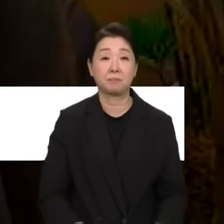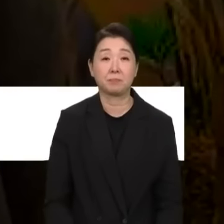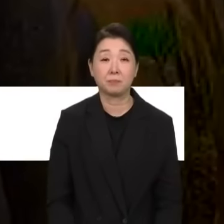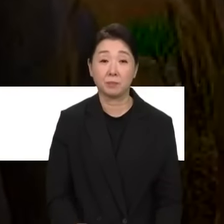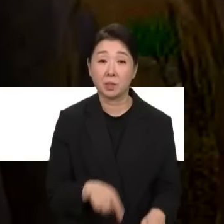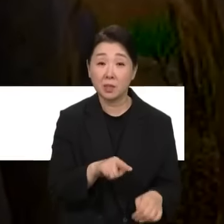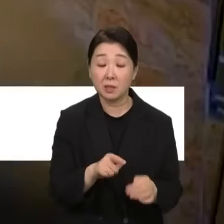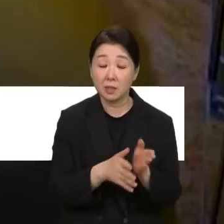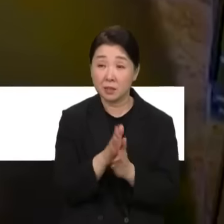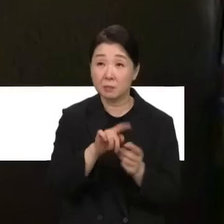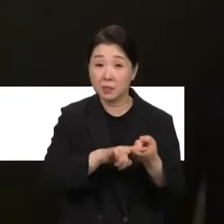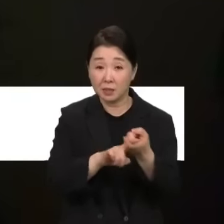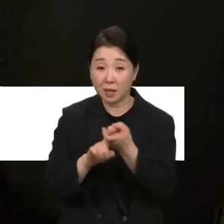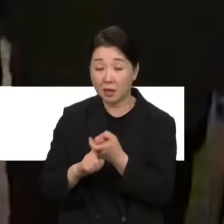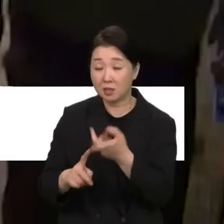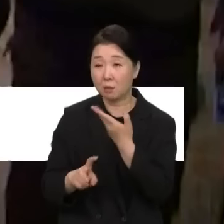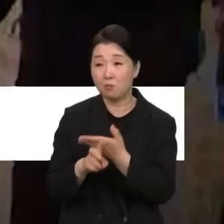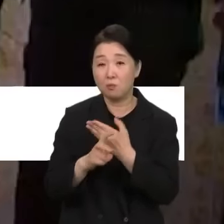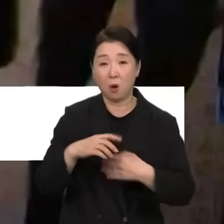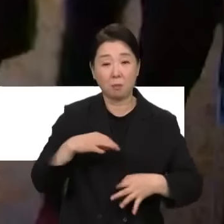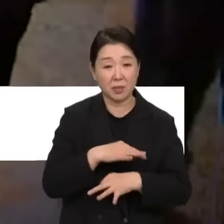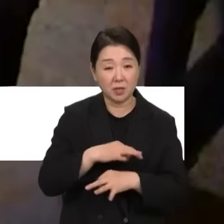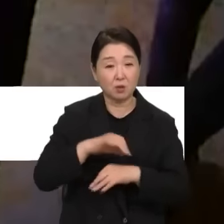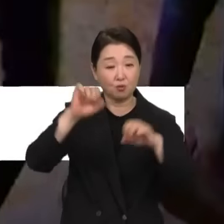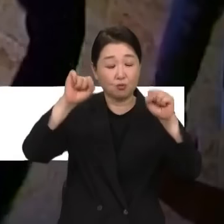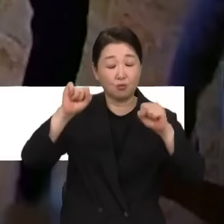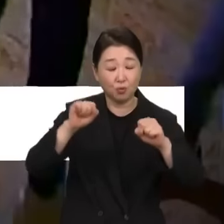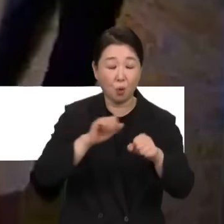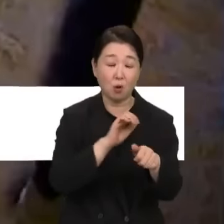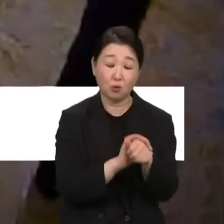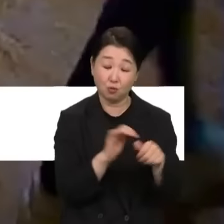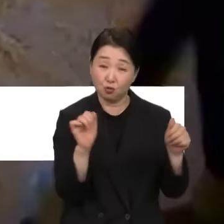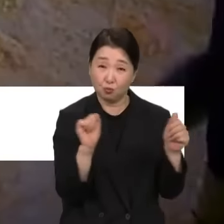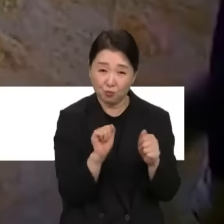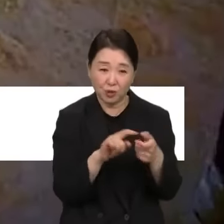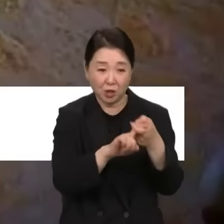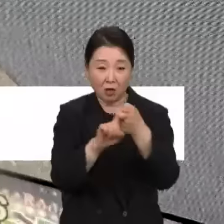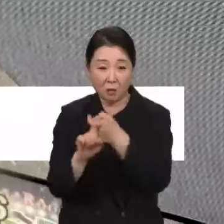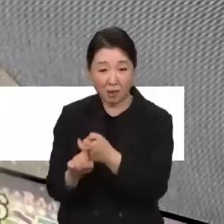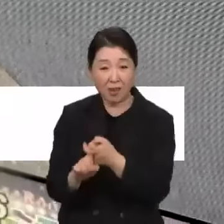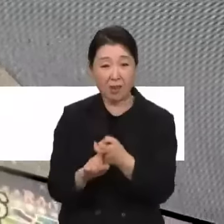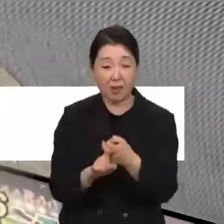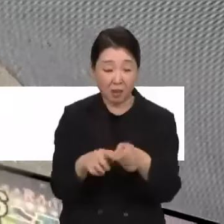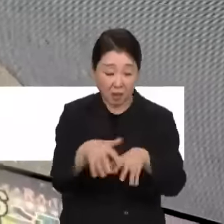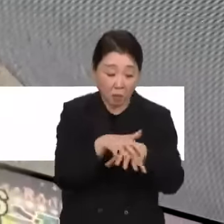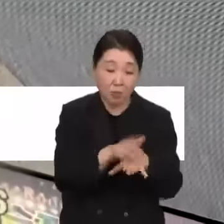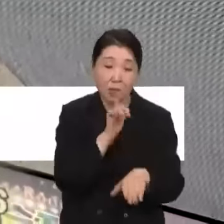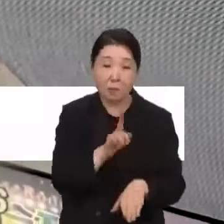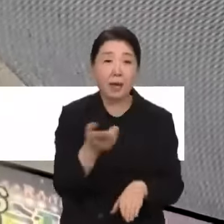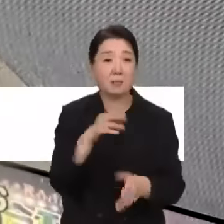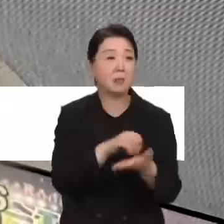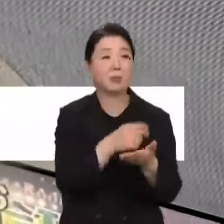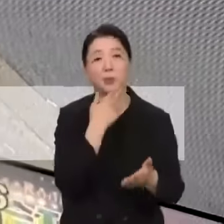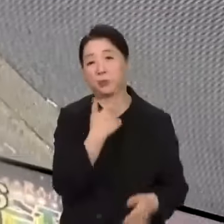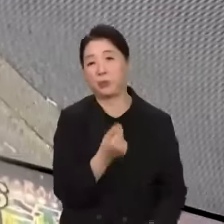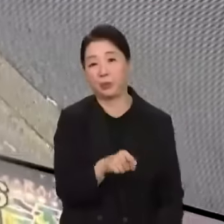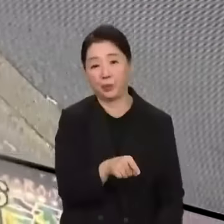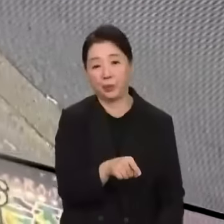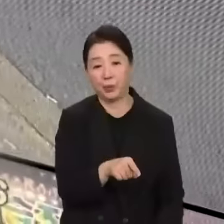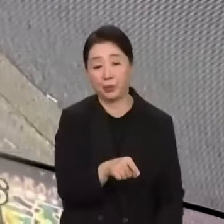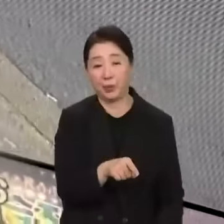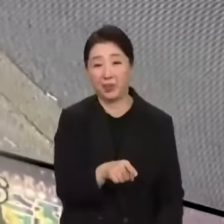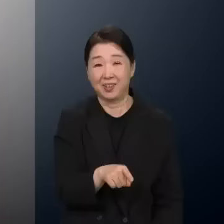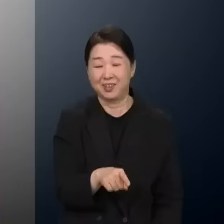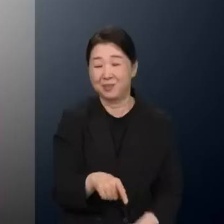이들은 시민단체 불법 비리 척결운동 충북연합회 소속이라고 했지만 등록도 안 된 곳입니다. 노린